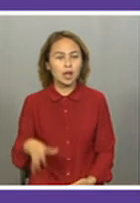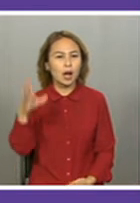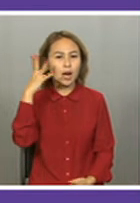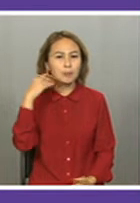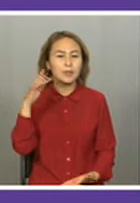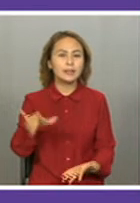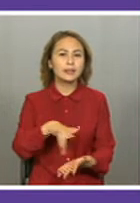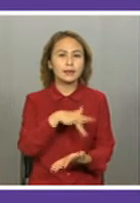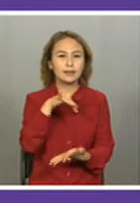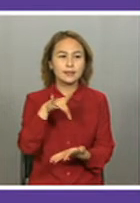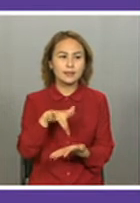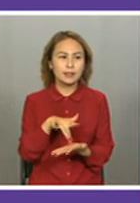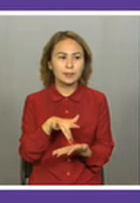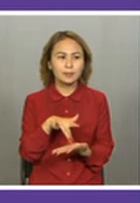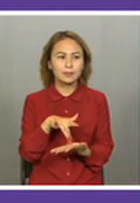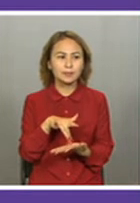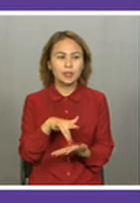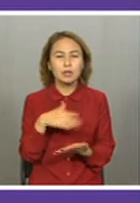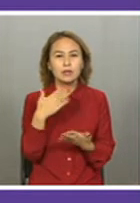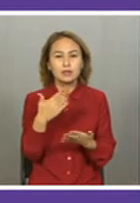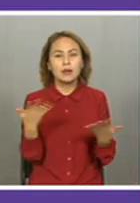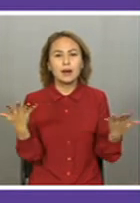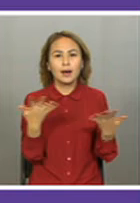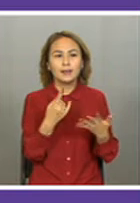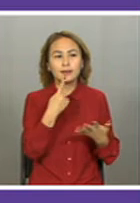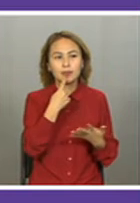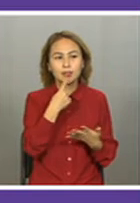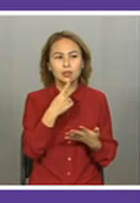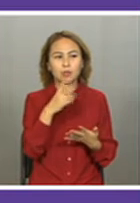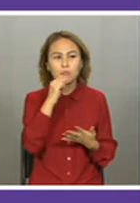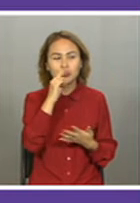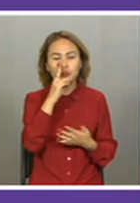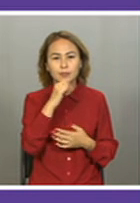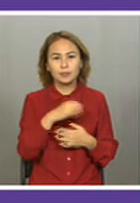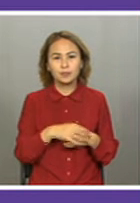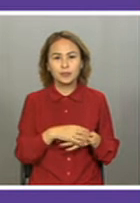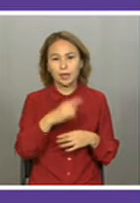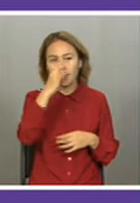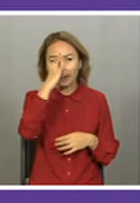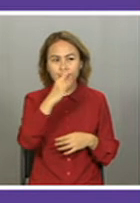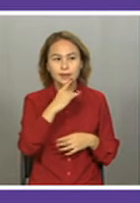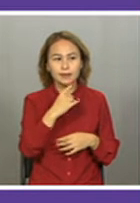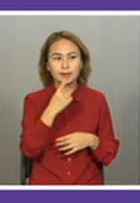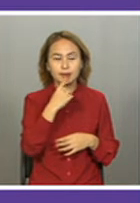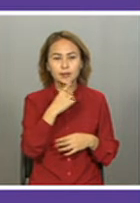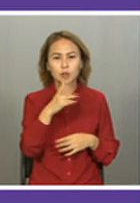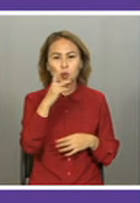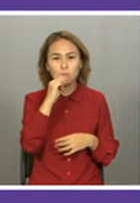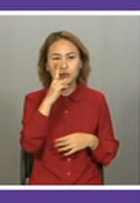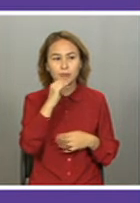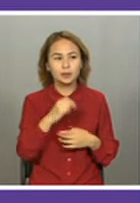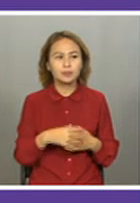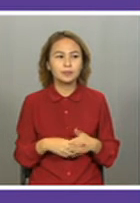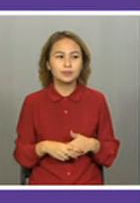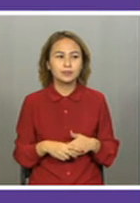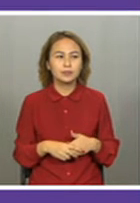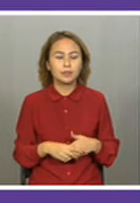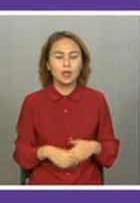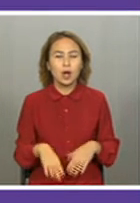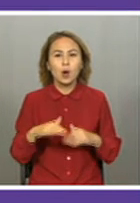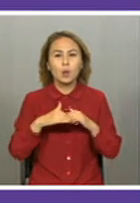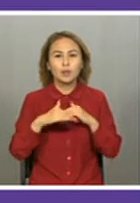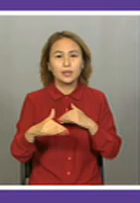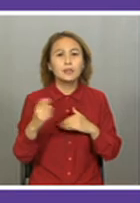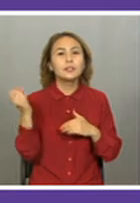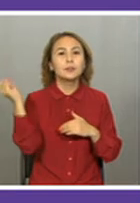қаласында. Сен қай тілде сөйлейсің? Қазақ тілінде сөйлеймін. Отаныңды білесің